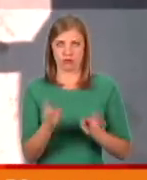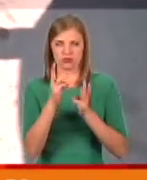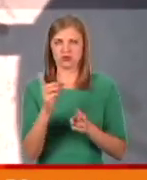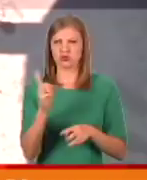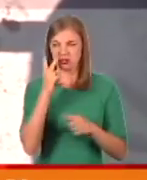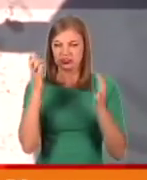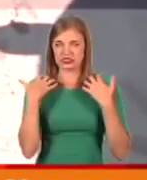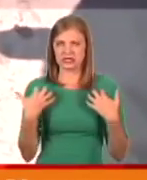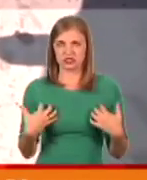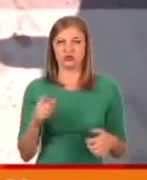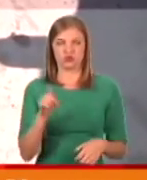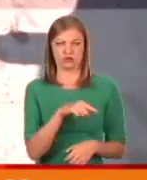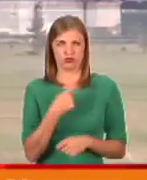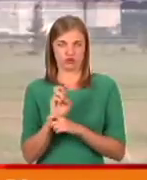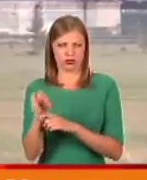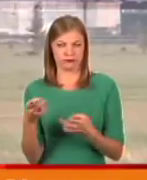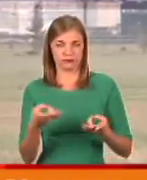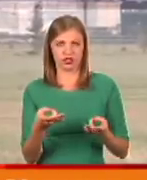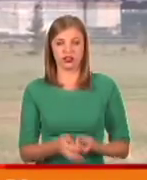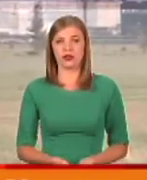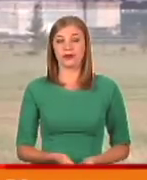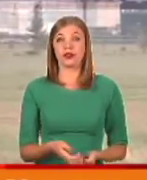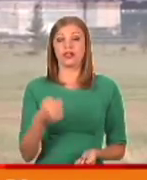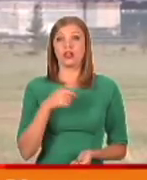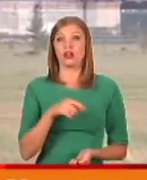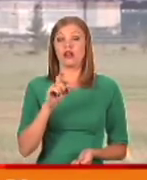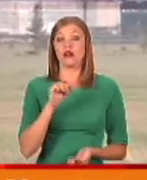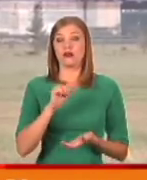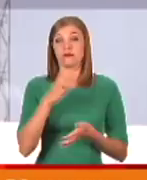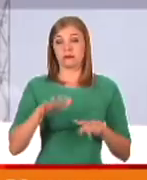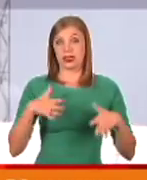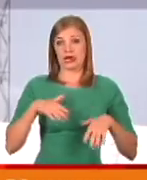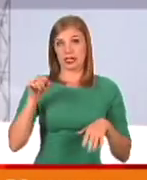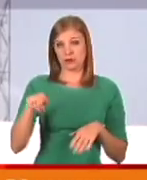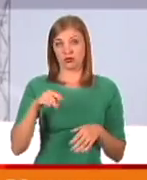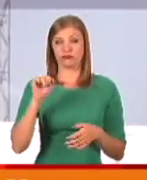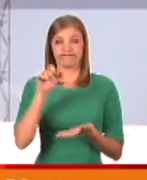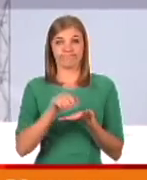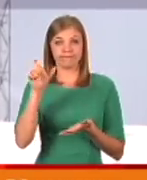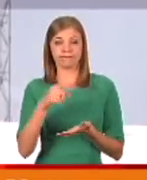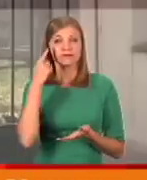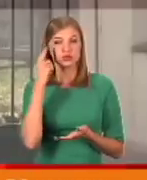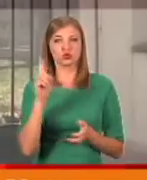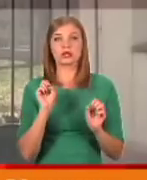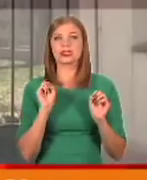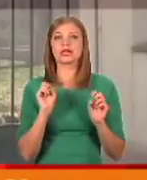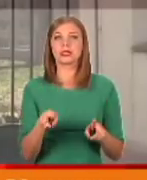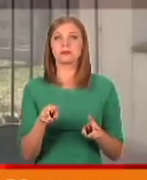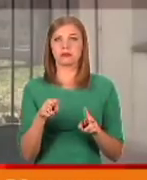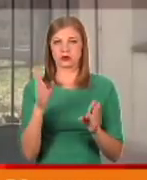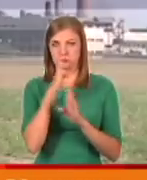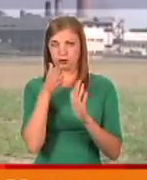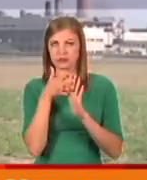воно обсипало, буду теж в лікарню йти. Постпрес України в Криму Борис Бабін припускає, небезпечні